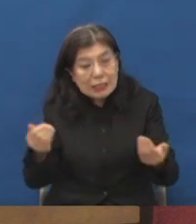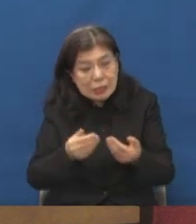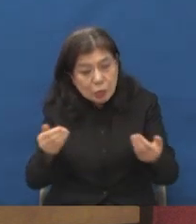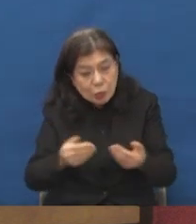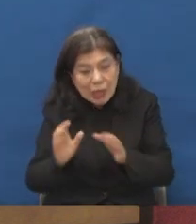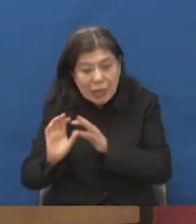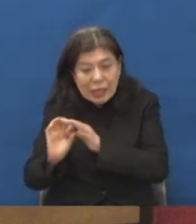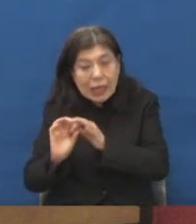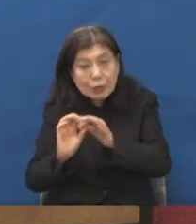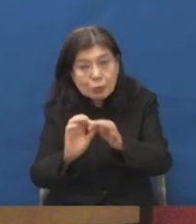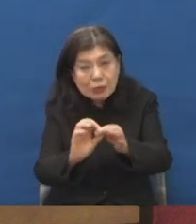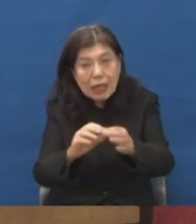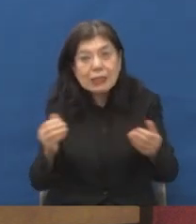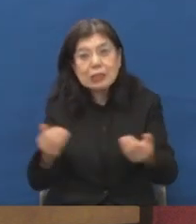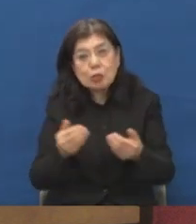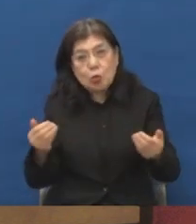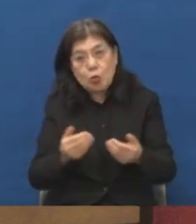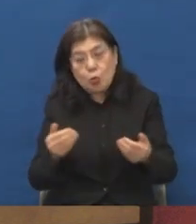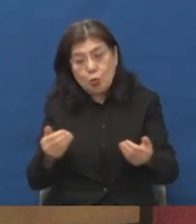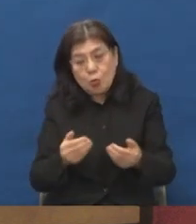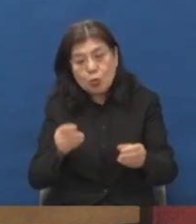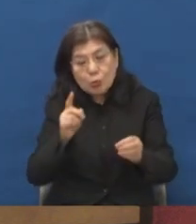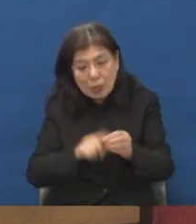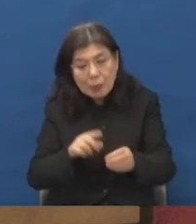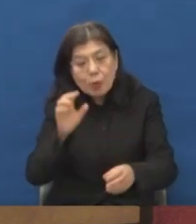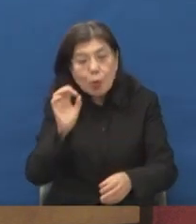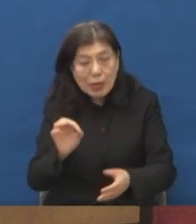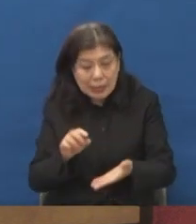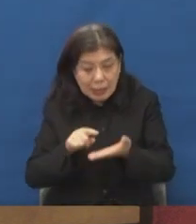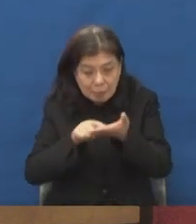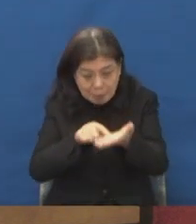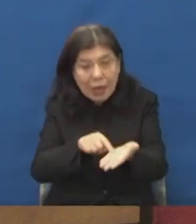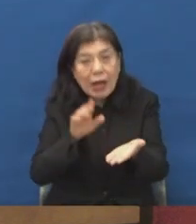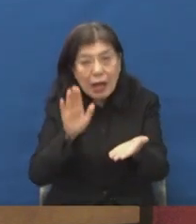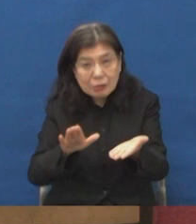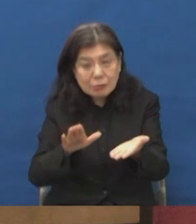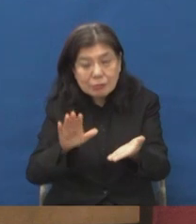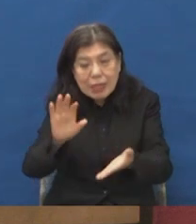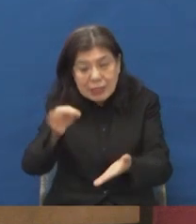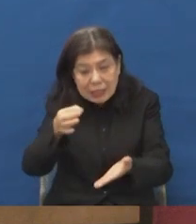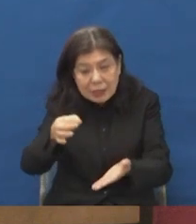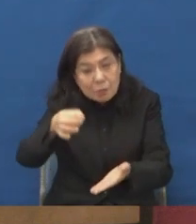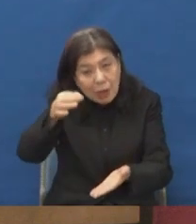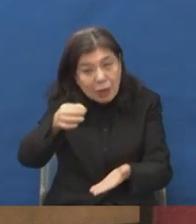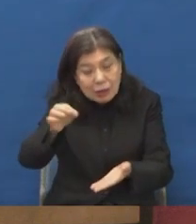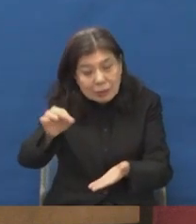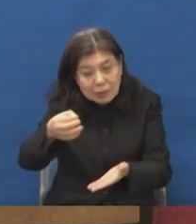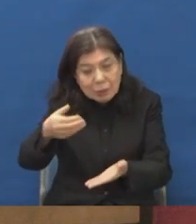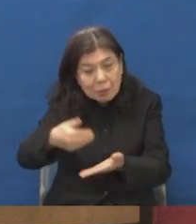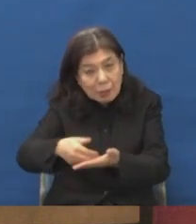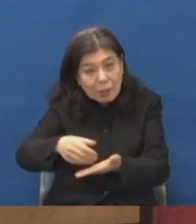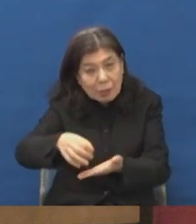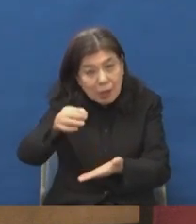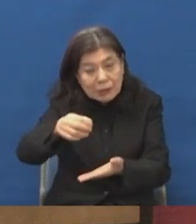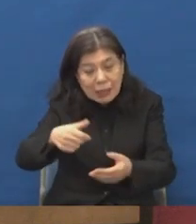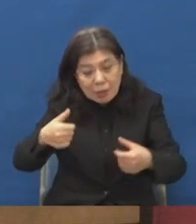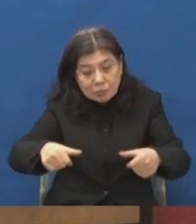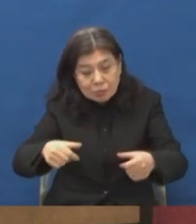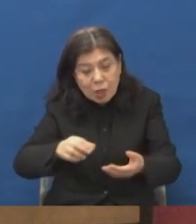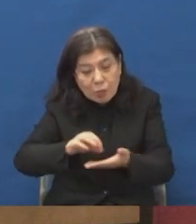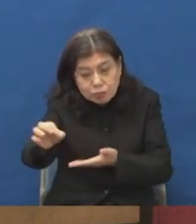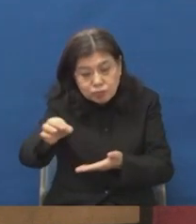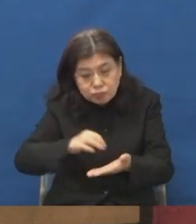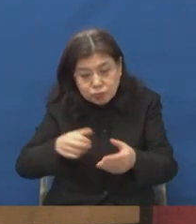事業に要する経費が計上されております。税収増もあり、収支の均衡も保たれた編成となっており